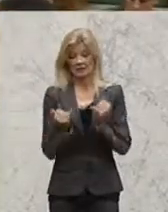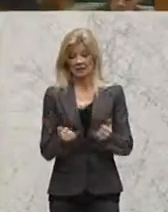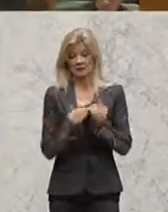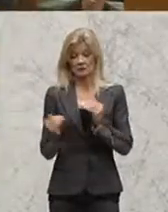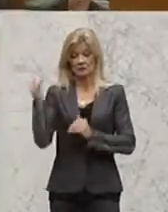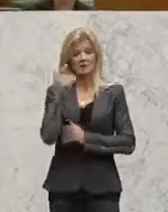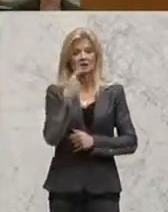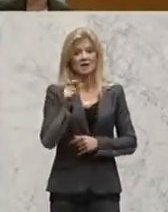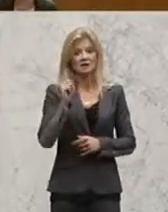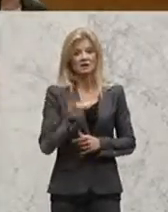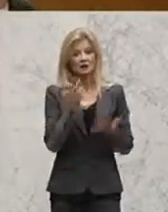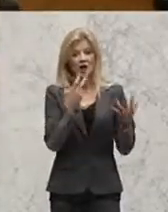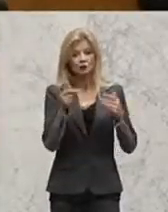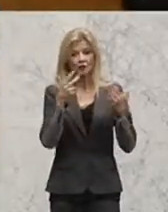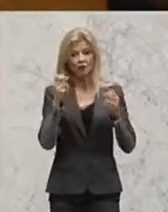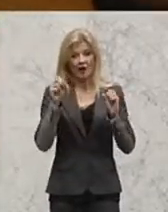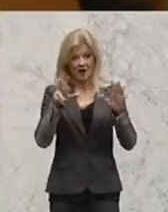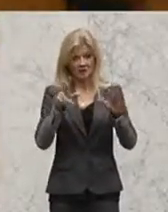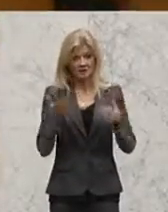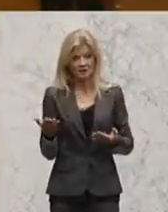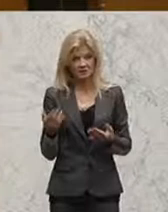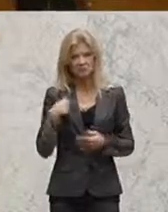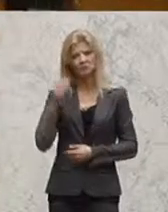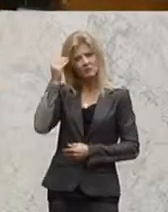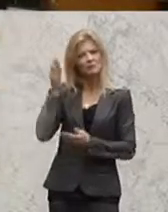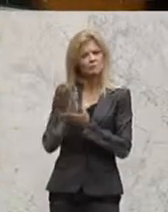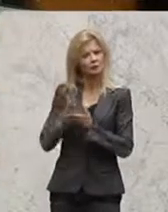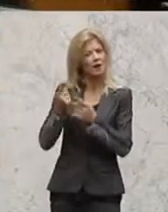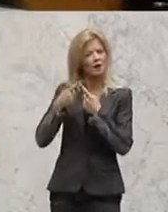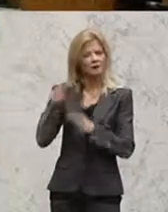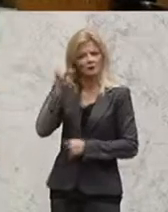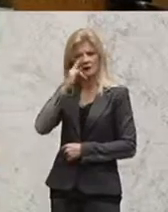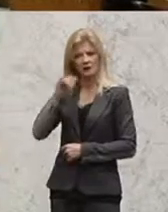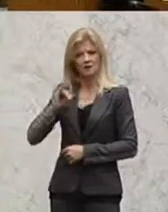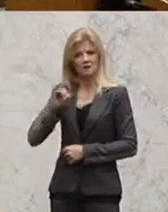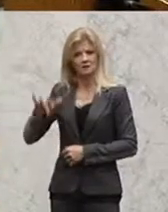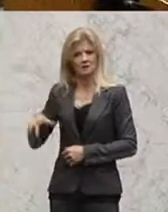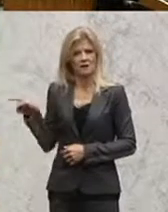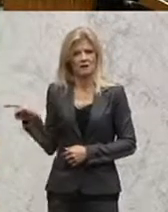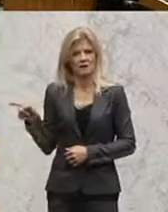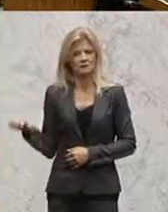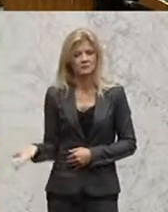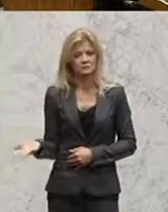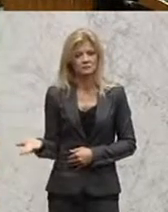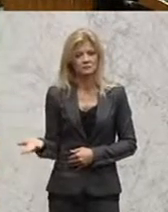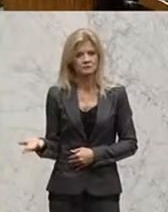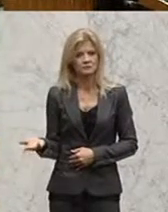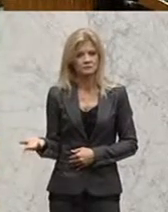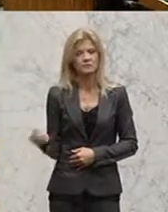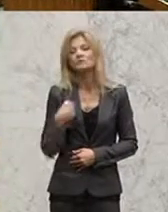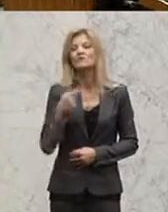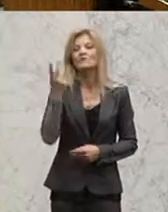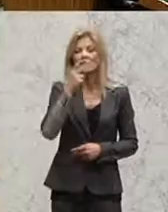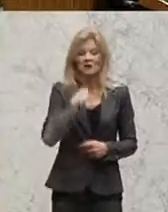angestiegen ist, dann zeigt es wieder auf, dass da ganz andere Interessenslagen dahinterstehen. Und ich sage, natürlich haben wir eine besondere Verantwortung für